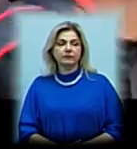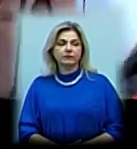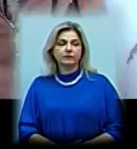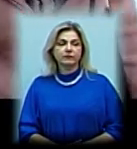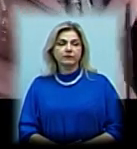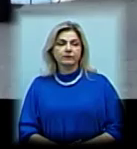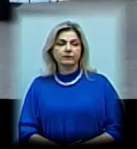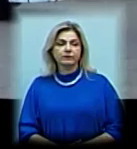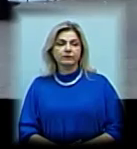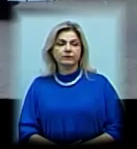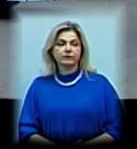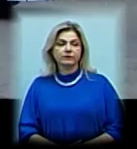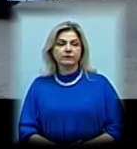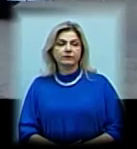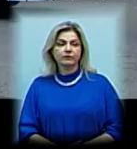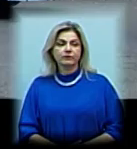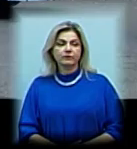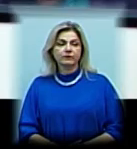Ярослава!